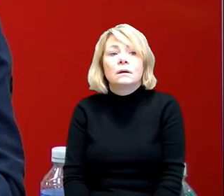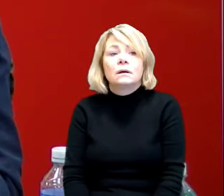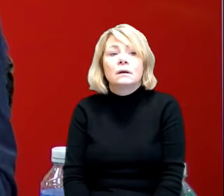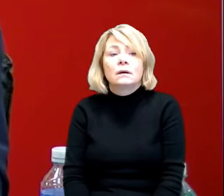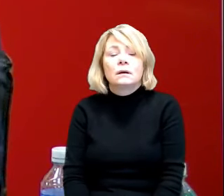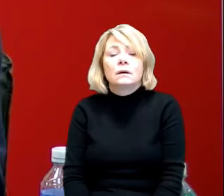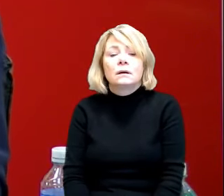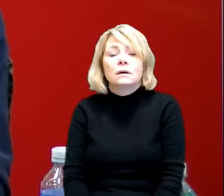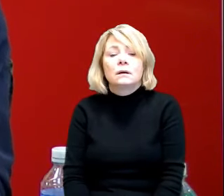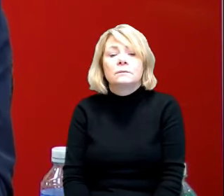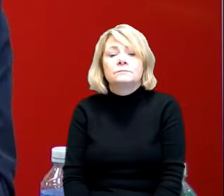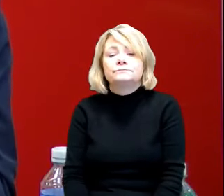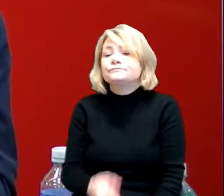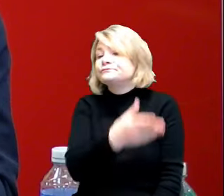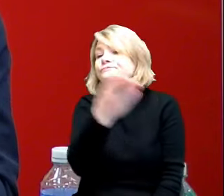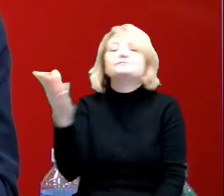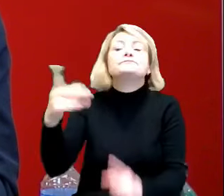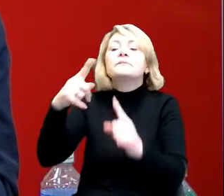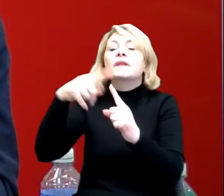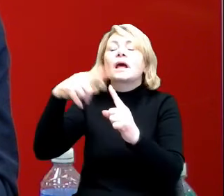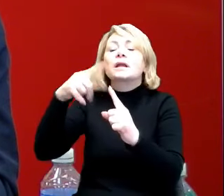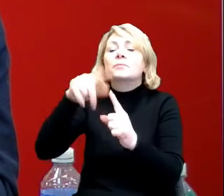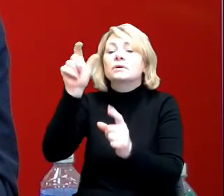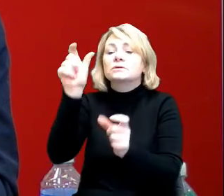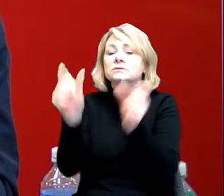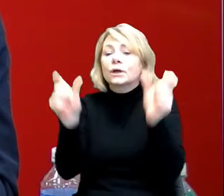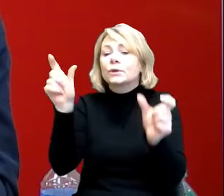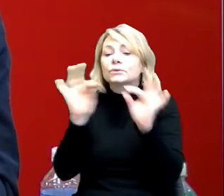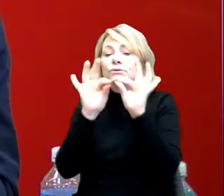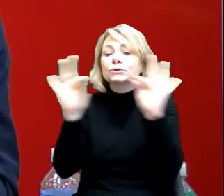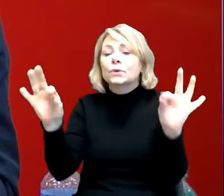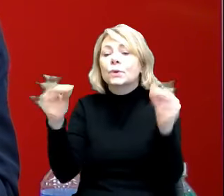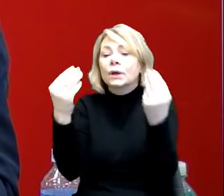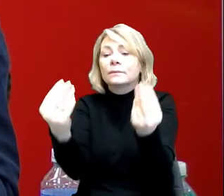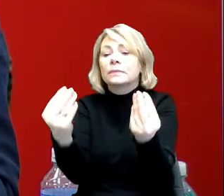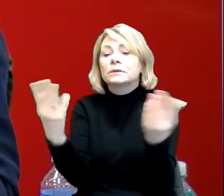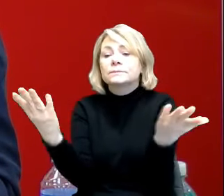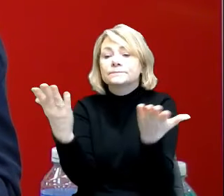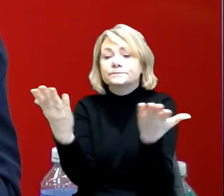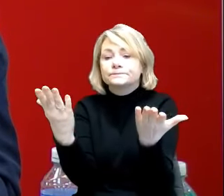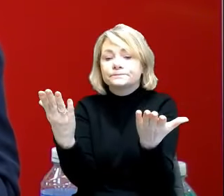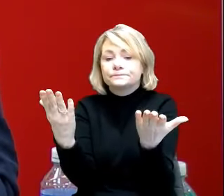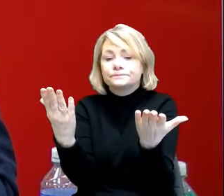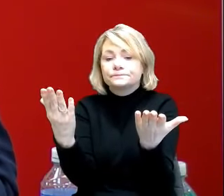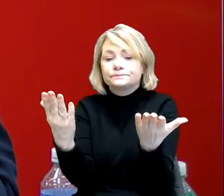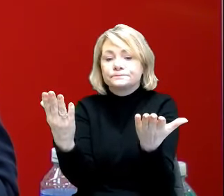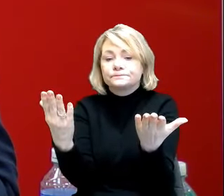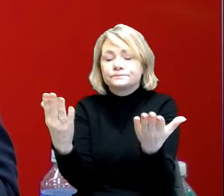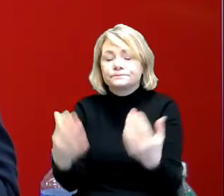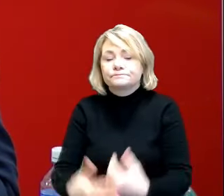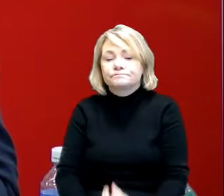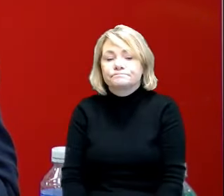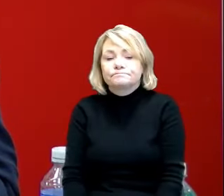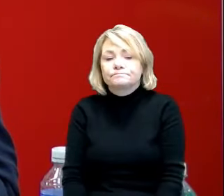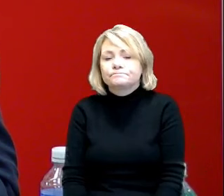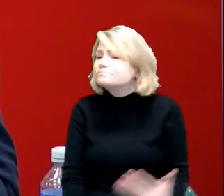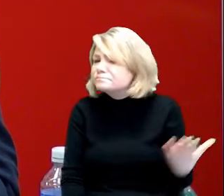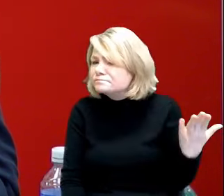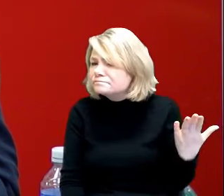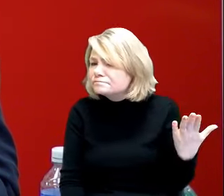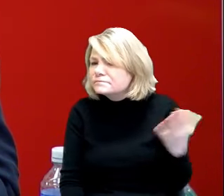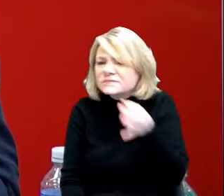koks būtų tarybos narių siūlymas taip kaip